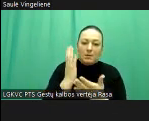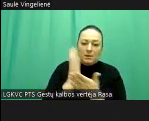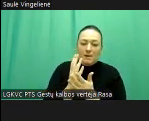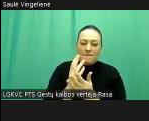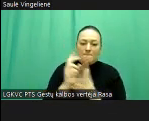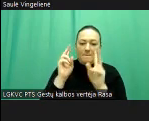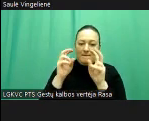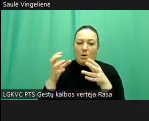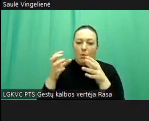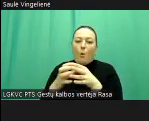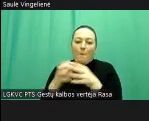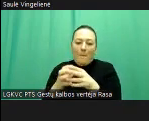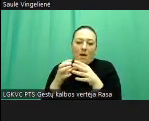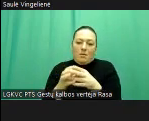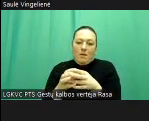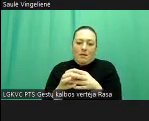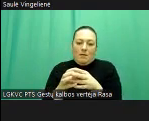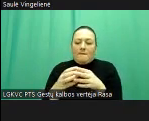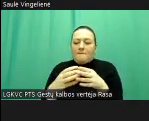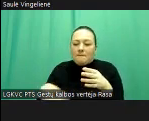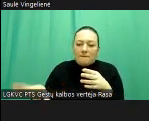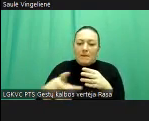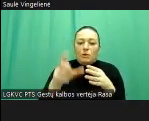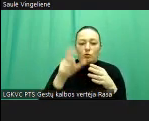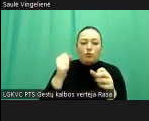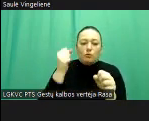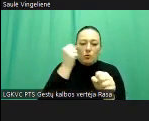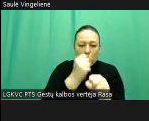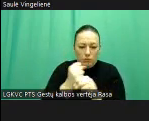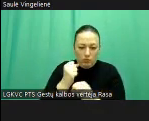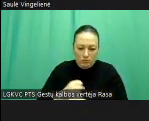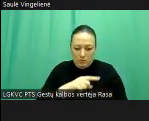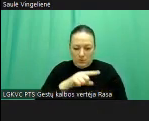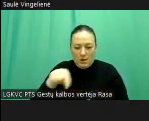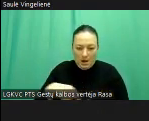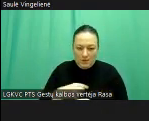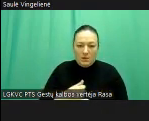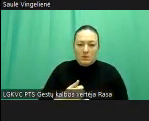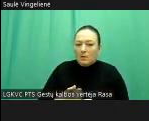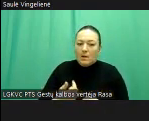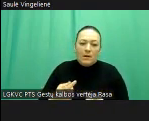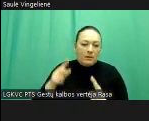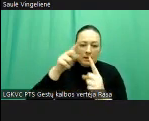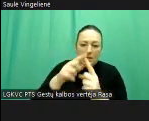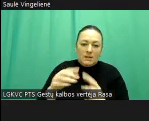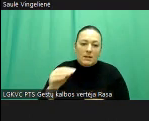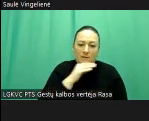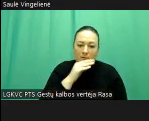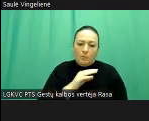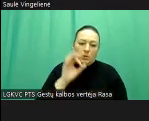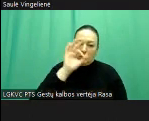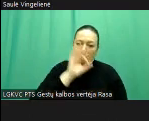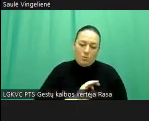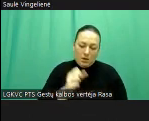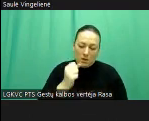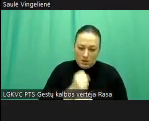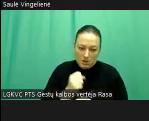ir visų individų darbas bendram labui, daug efektyvesniam darbui.